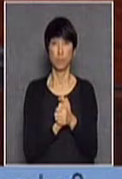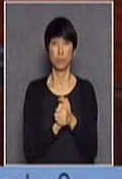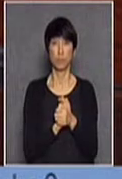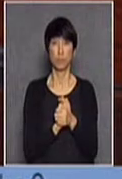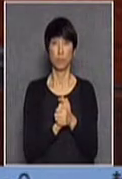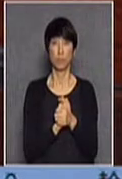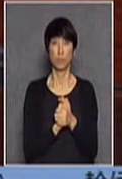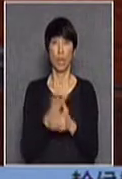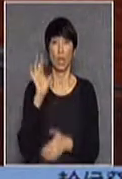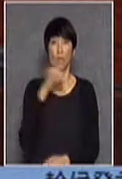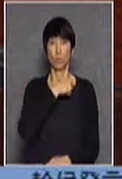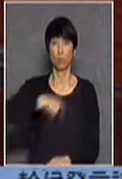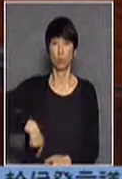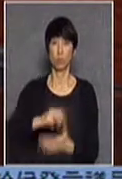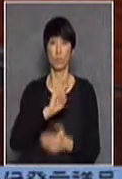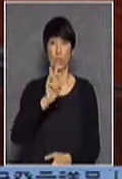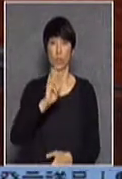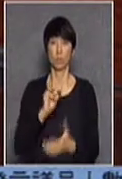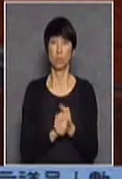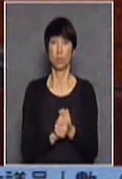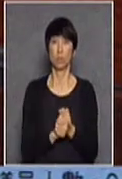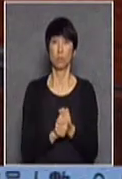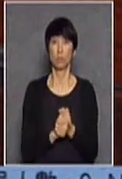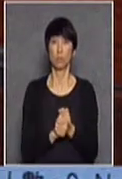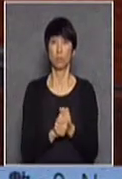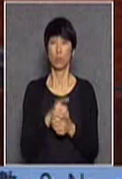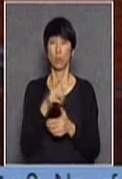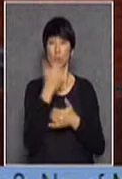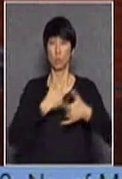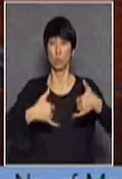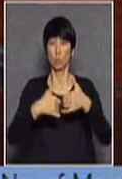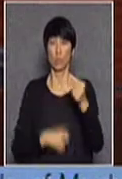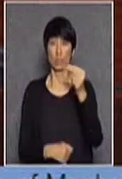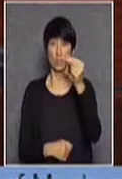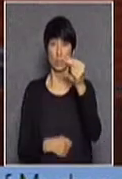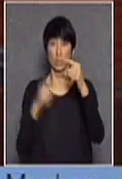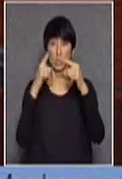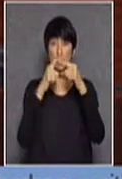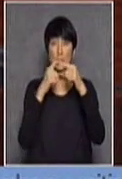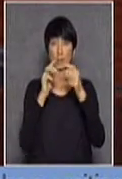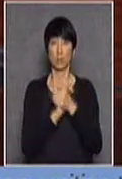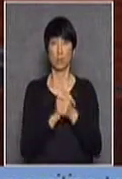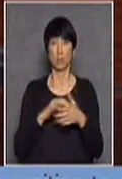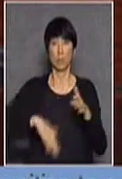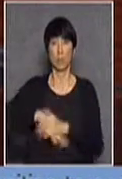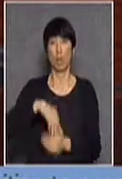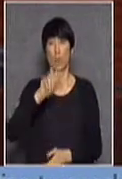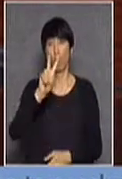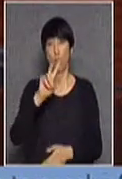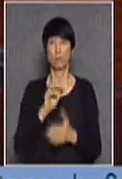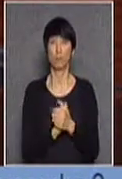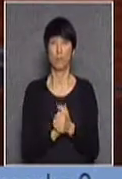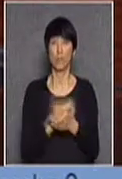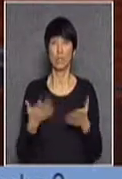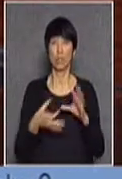譚耀宗議員呢亦都係有份參與啊。當時有個七人嘅參與裏面呢，而家剩翻兩個喺度嘅啫。咁有